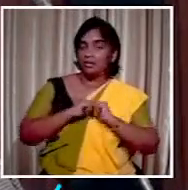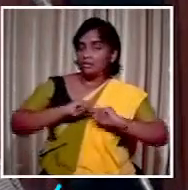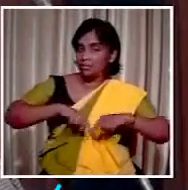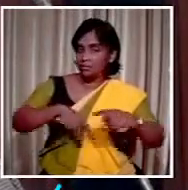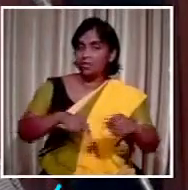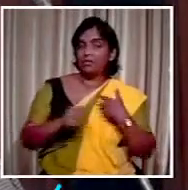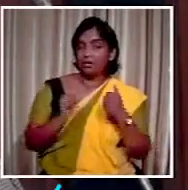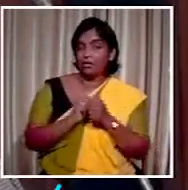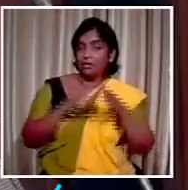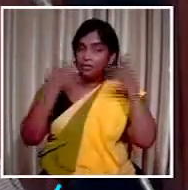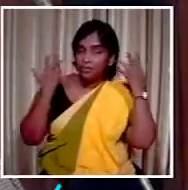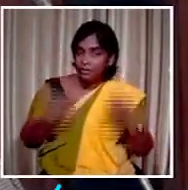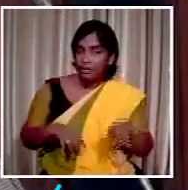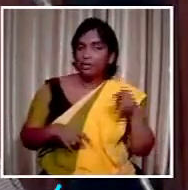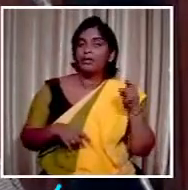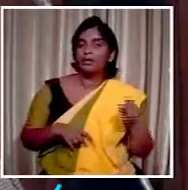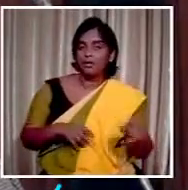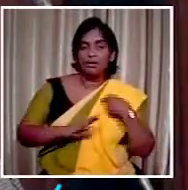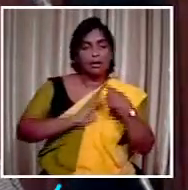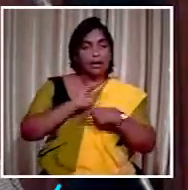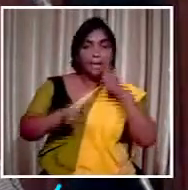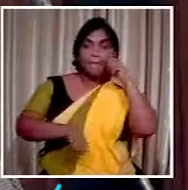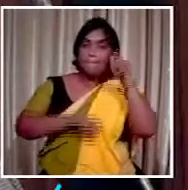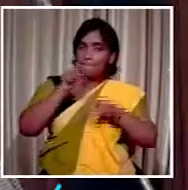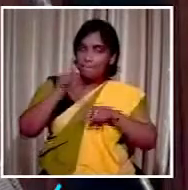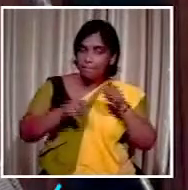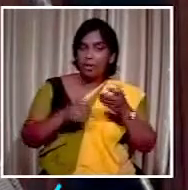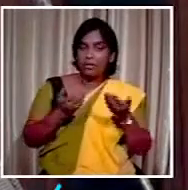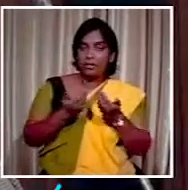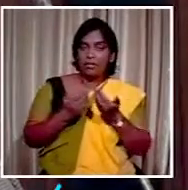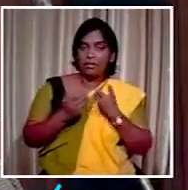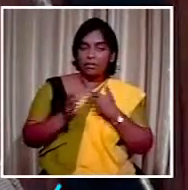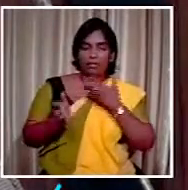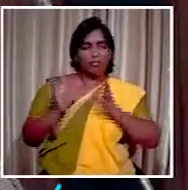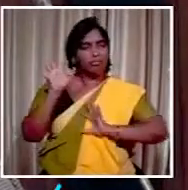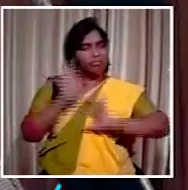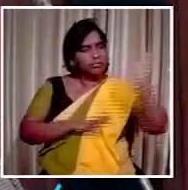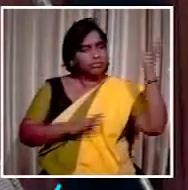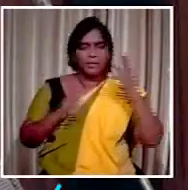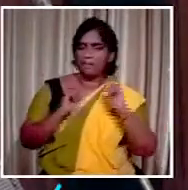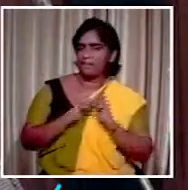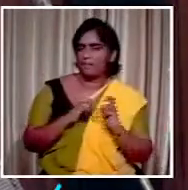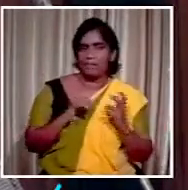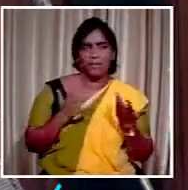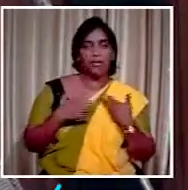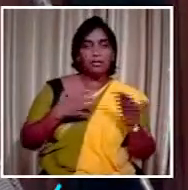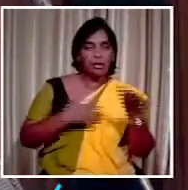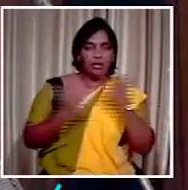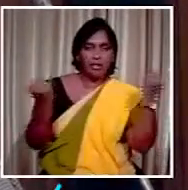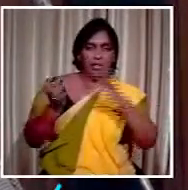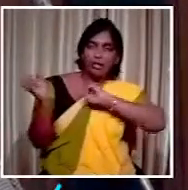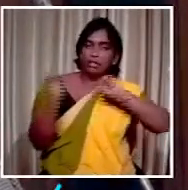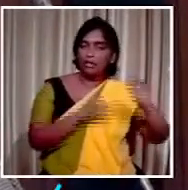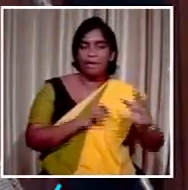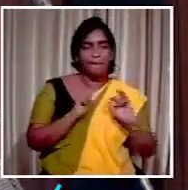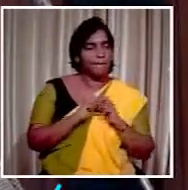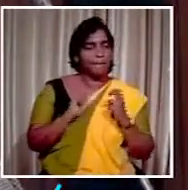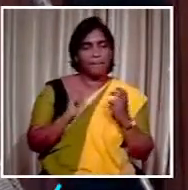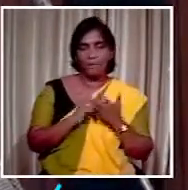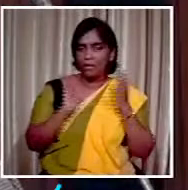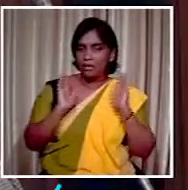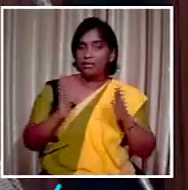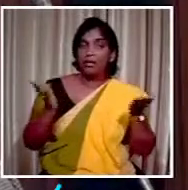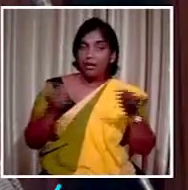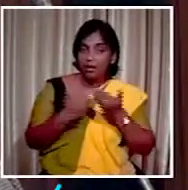සිදු කරාට පස්සේ මේ රටේ ජනතාව අපිව නෙරපුවත් ප්‍රශ්නයක් නැහැ. api yokunu kudet dah mat prasnyak nae,